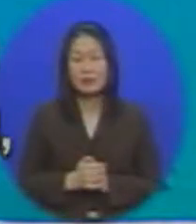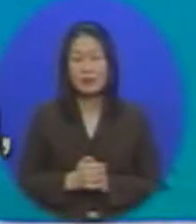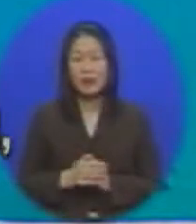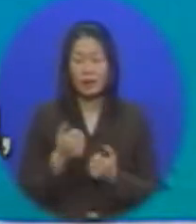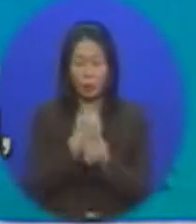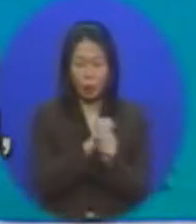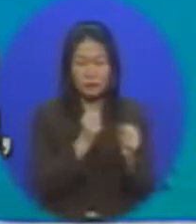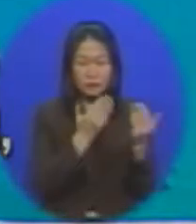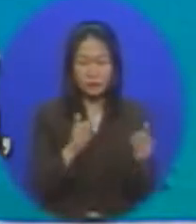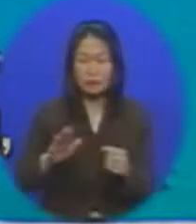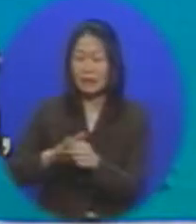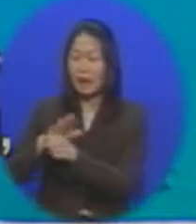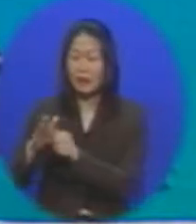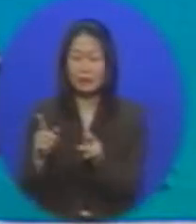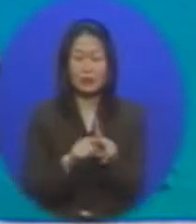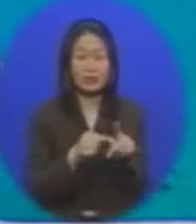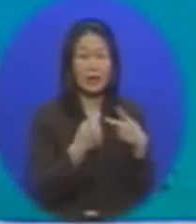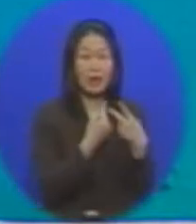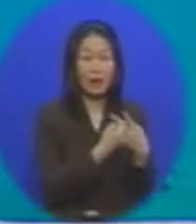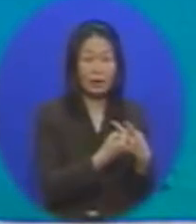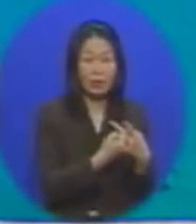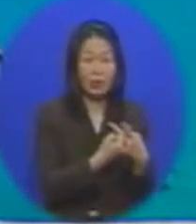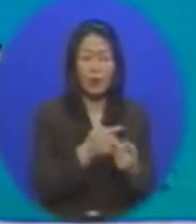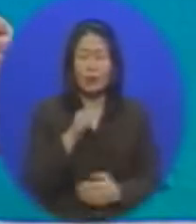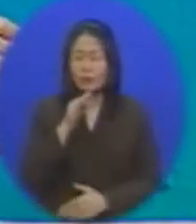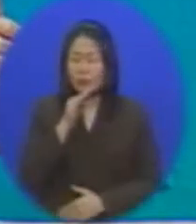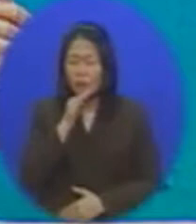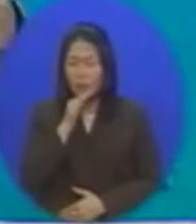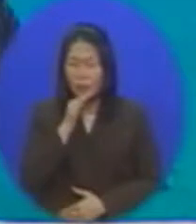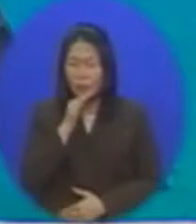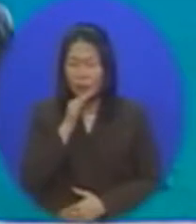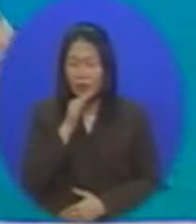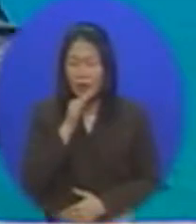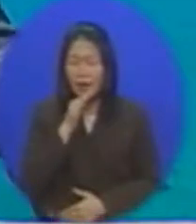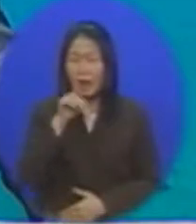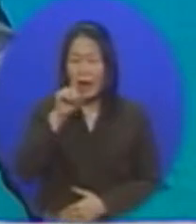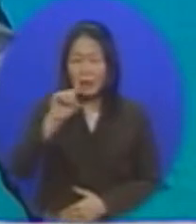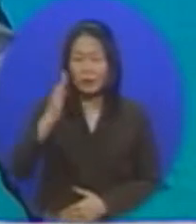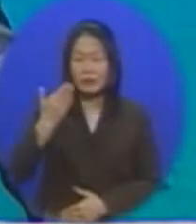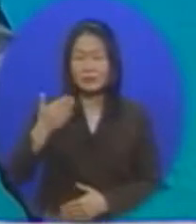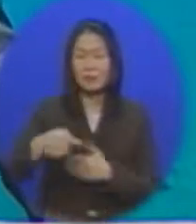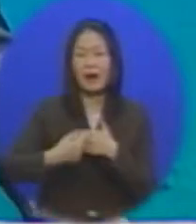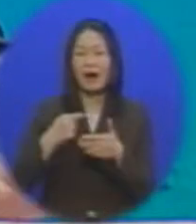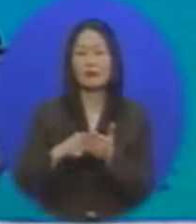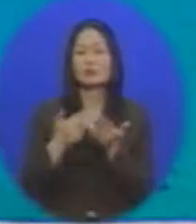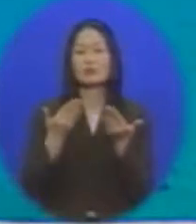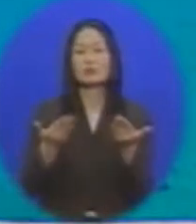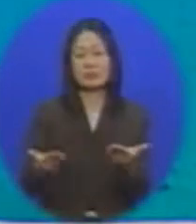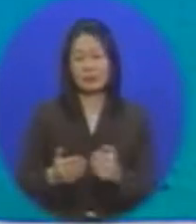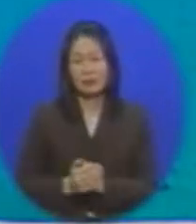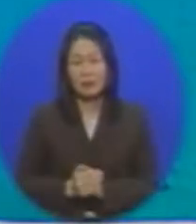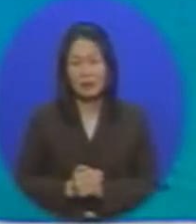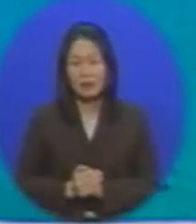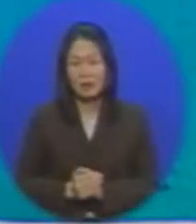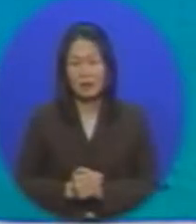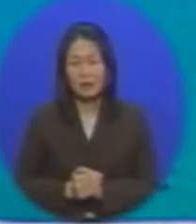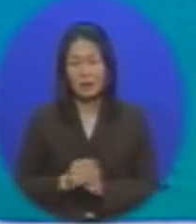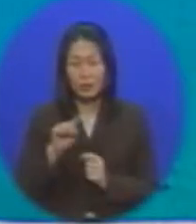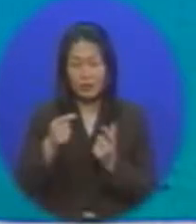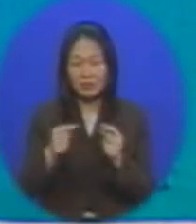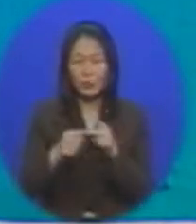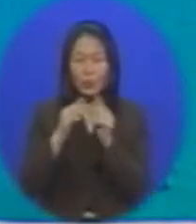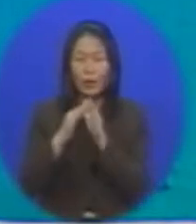용서하고 사랑하고 이해하고 어쩌면 그렇게 하나되는 마음을 주시는지 이것이 교회의